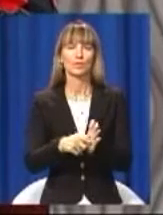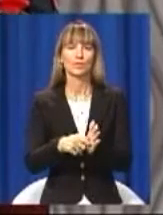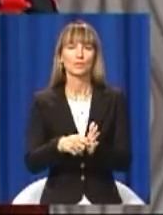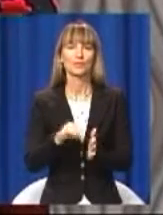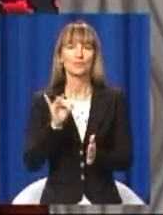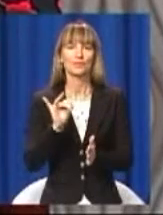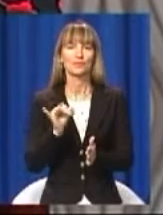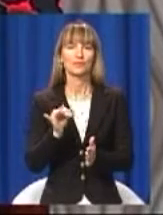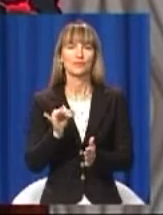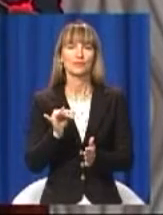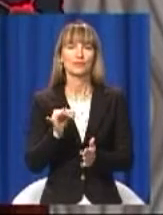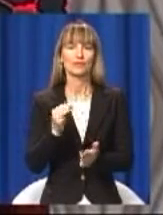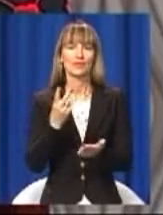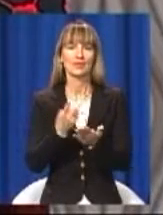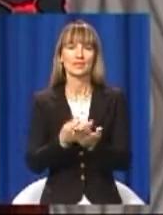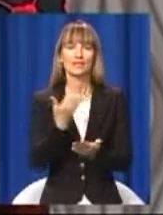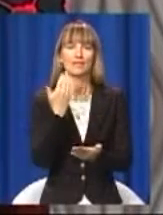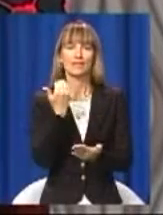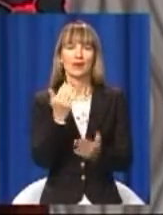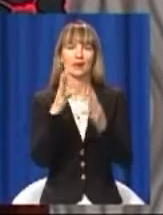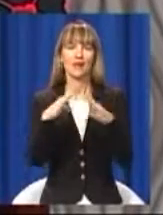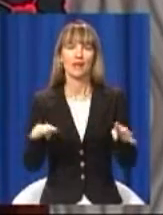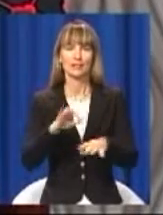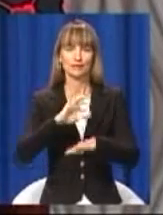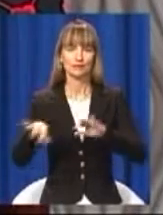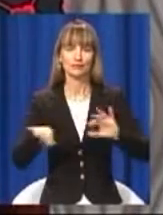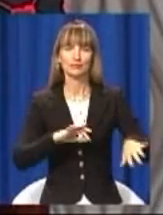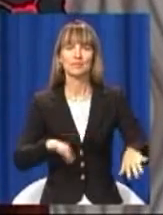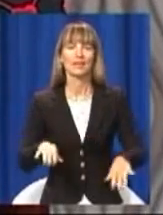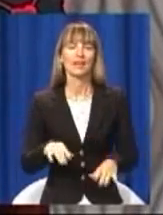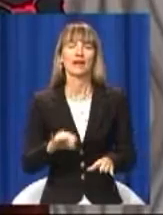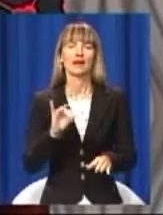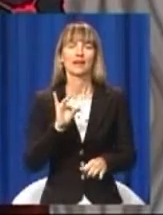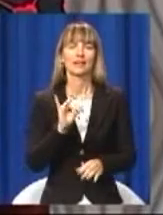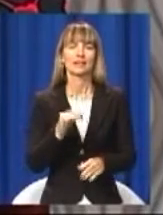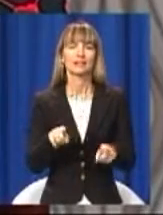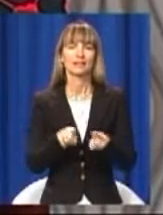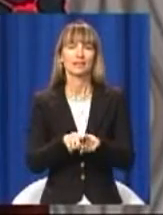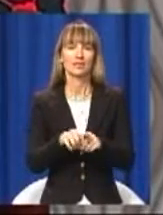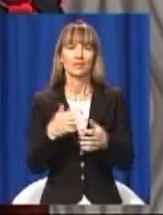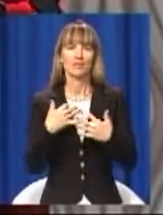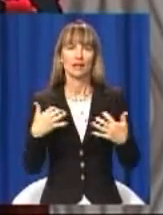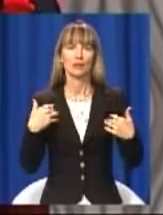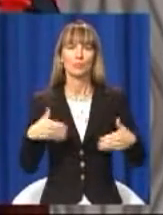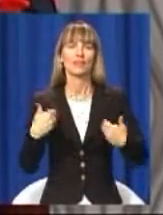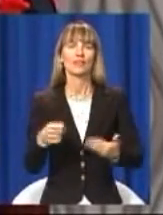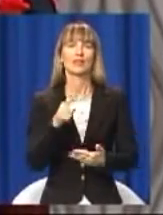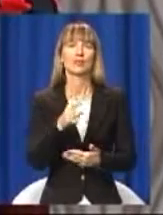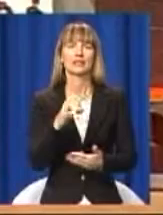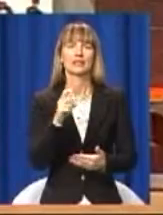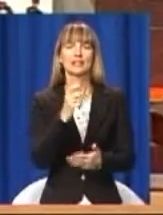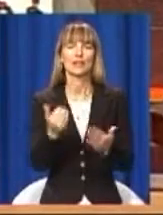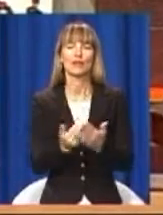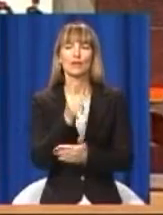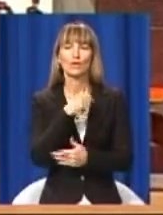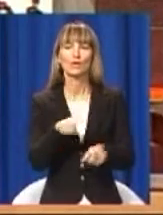і просто-напросто лежить твоя розідрана ялинка, і от, власне, отак от твоя тваринка просто привітала тебе з Новим роком.